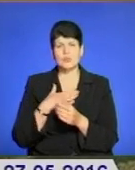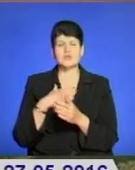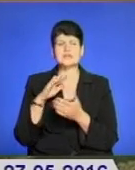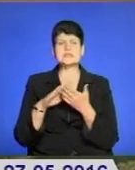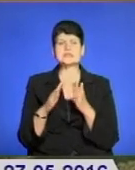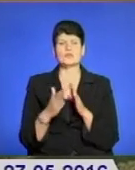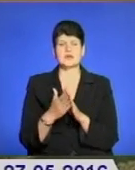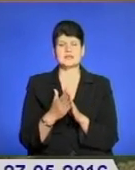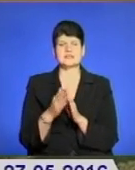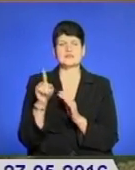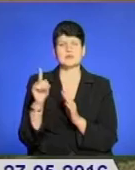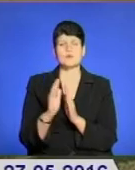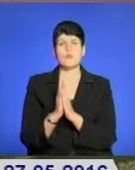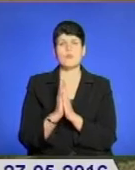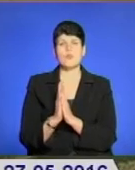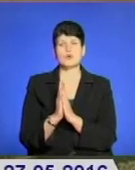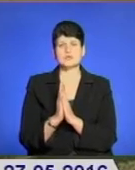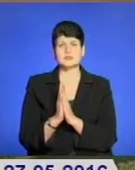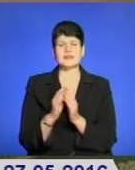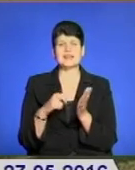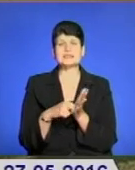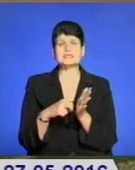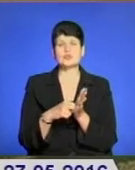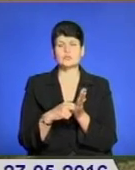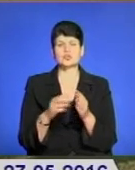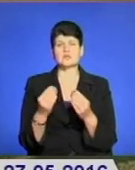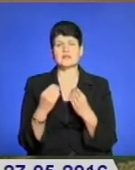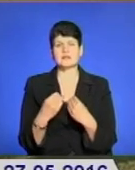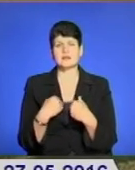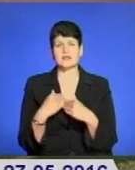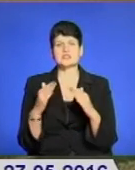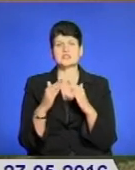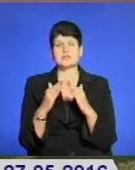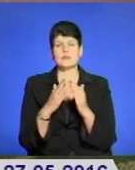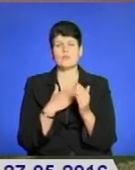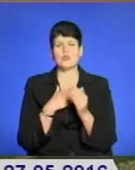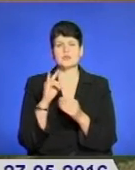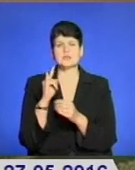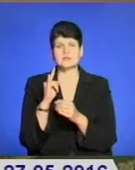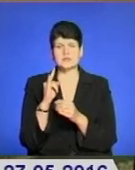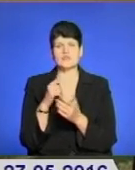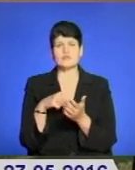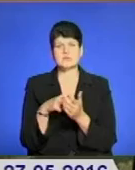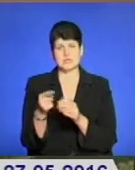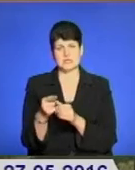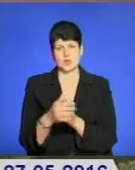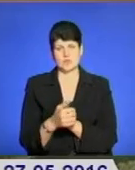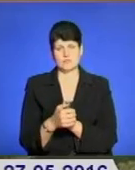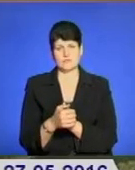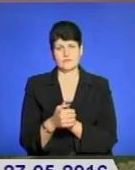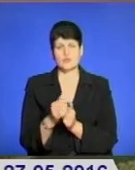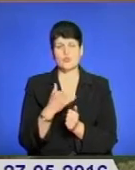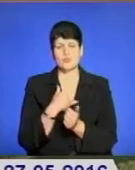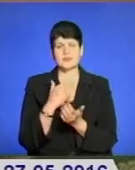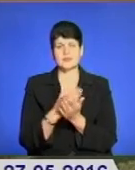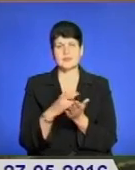ситуацію. І він просив листом, щоб надали житло моїй дитині в місті Тернополі. У мене є